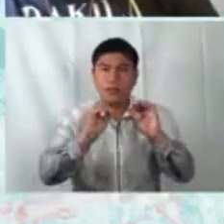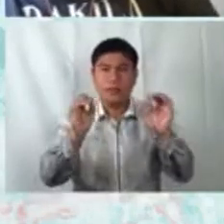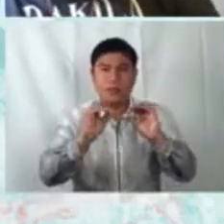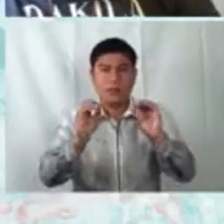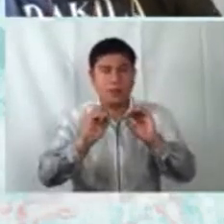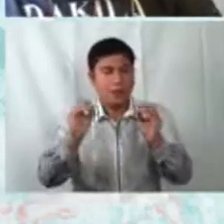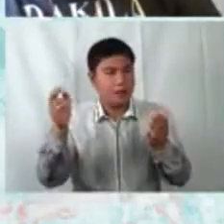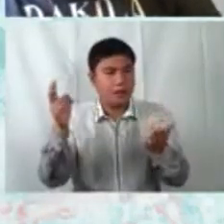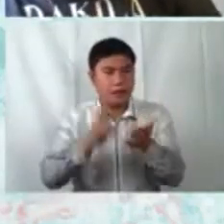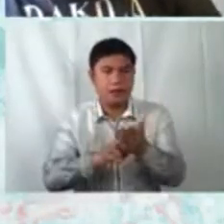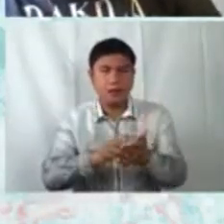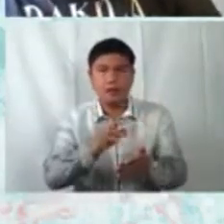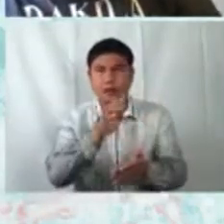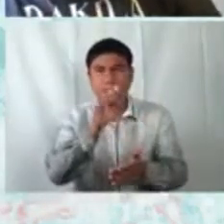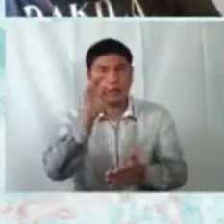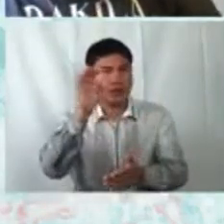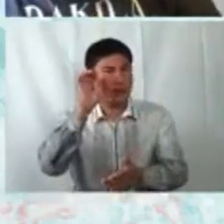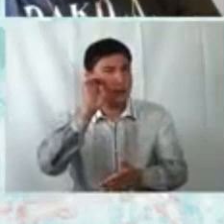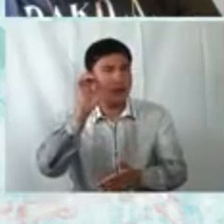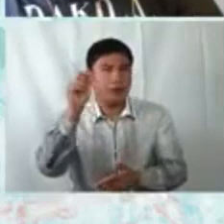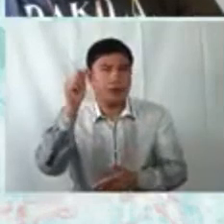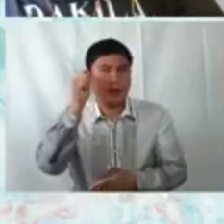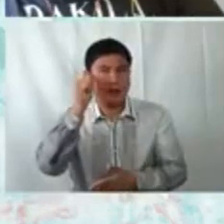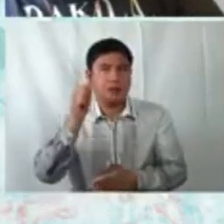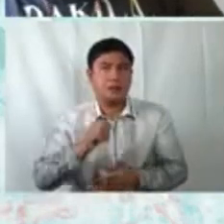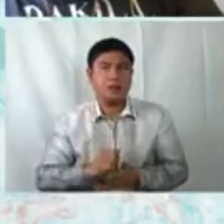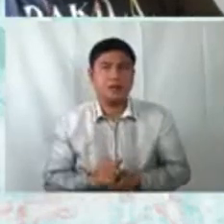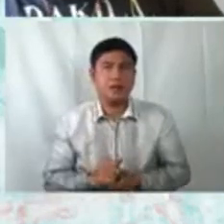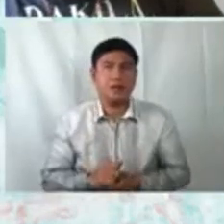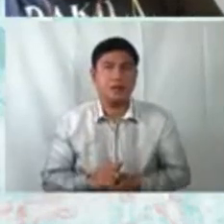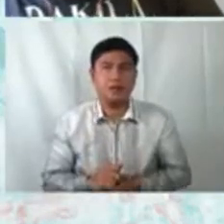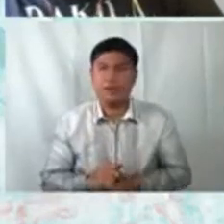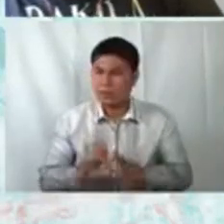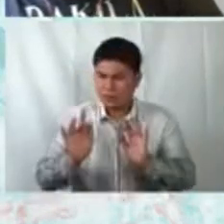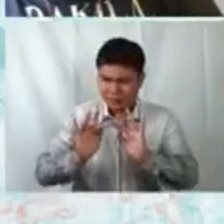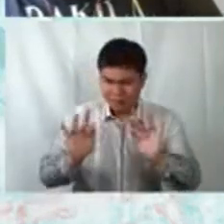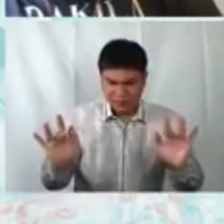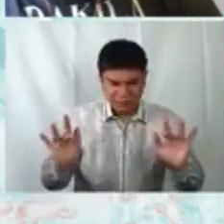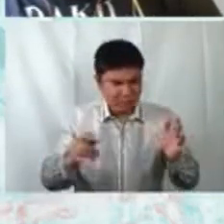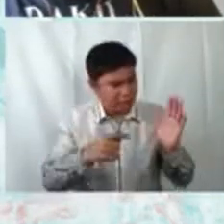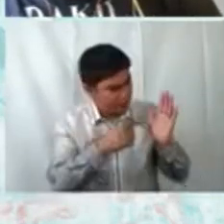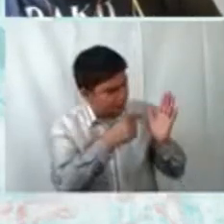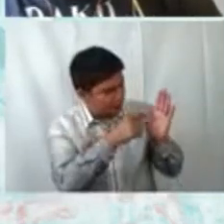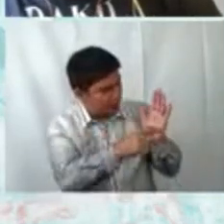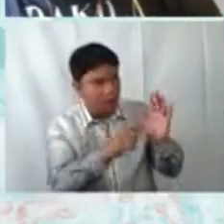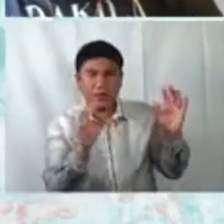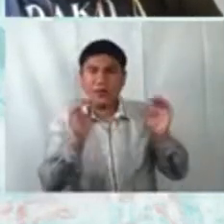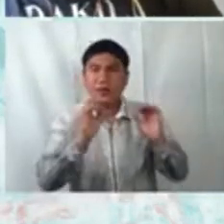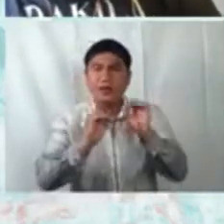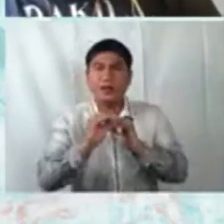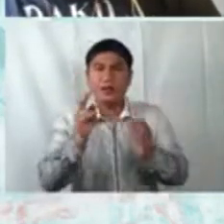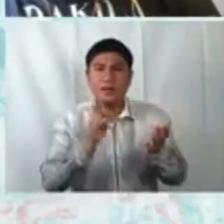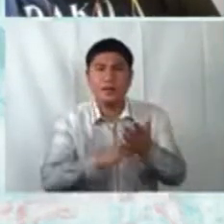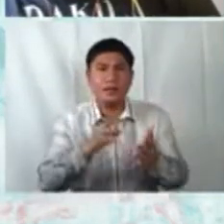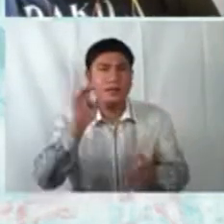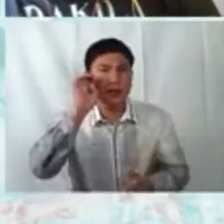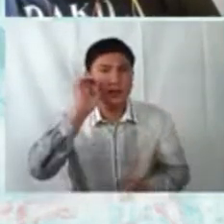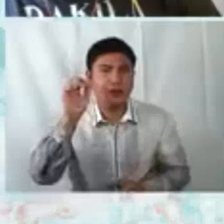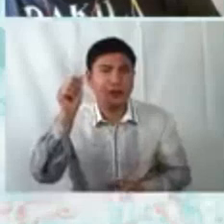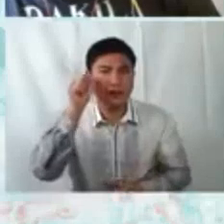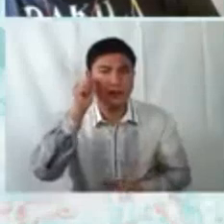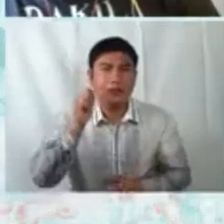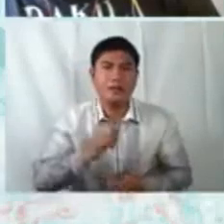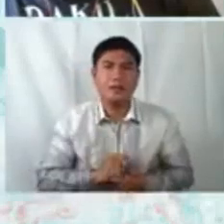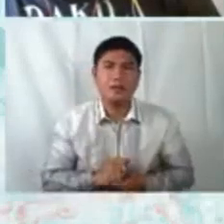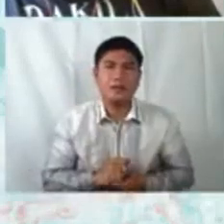Aguinaldo. O yun po yung nakakalungkot dyan. Wala hong pirma ni Emilio Aguinaldo yung